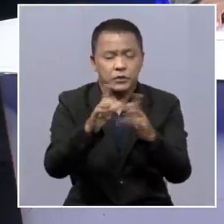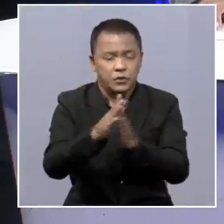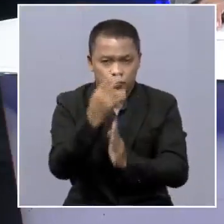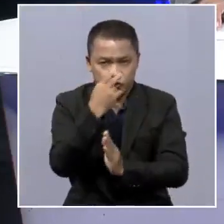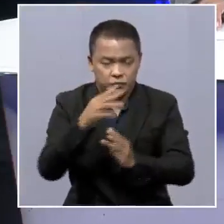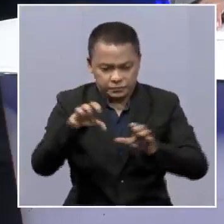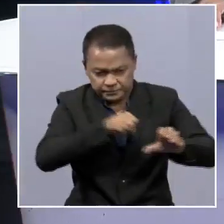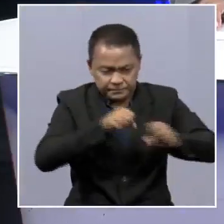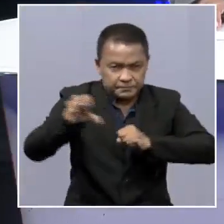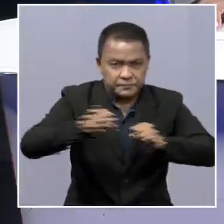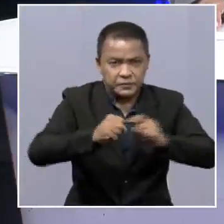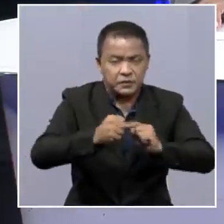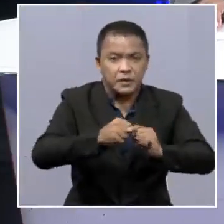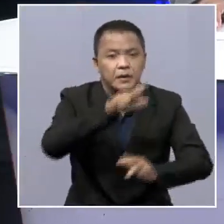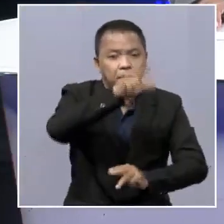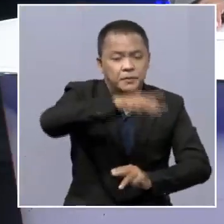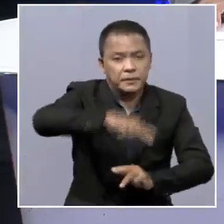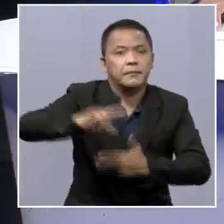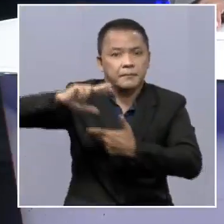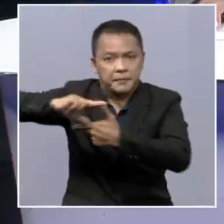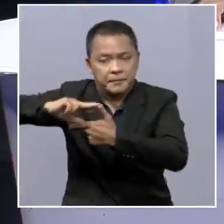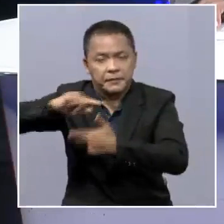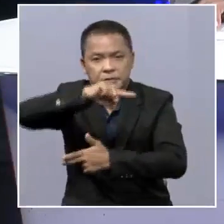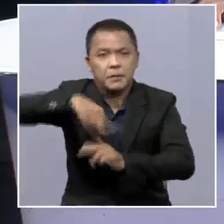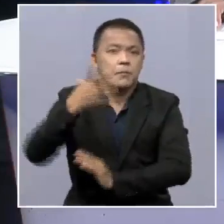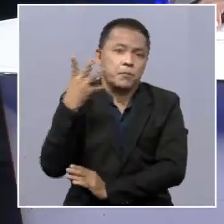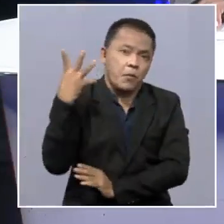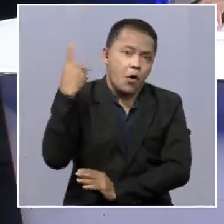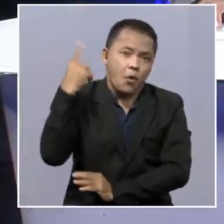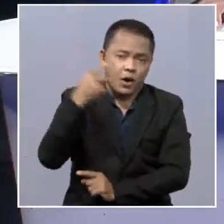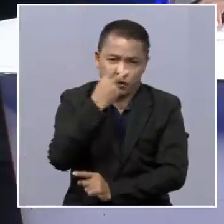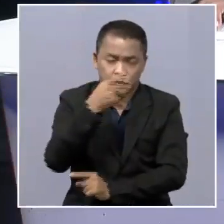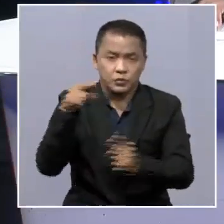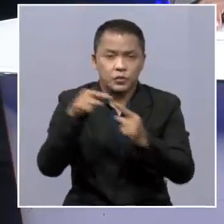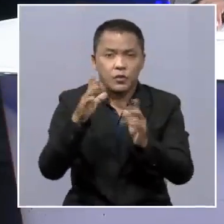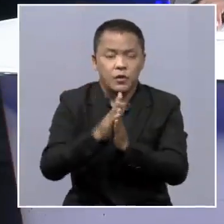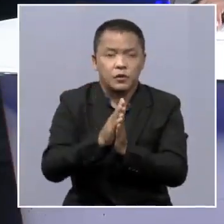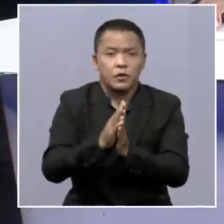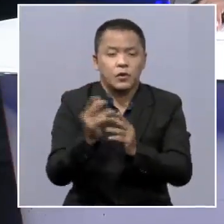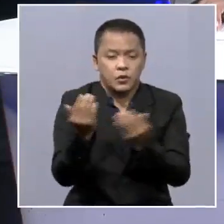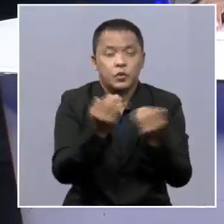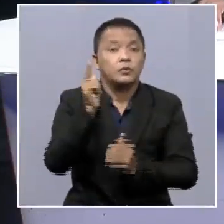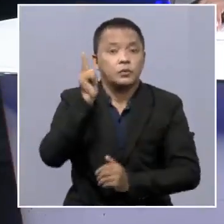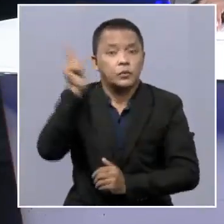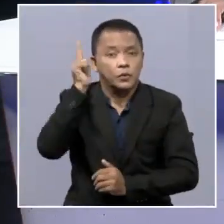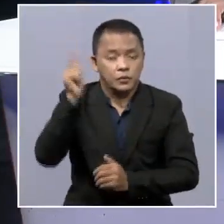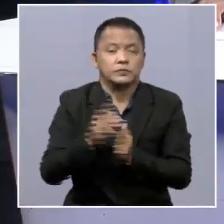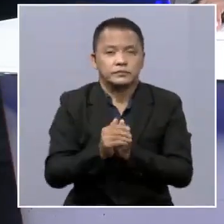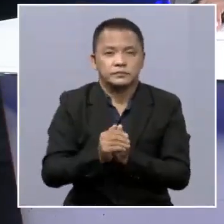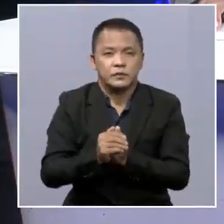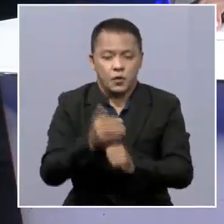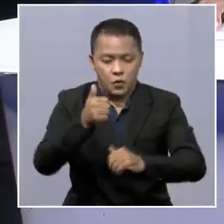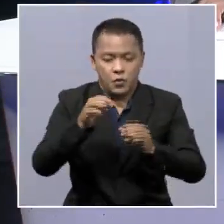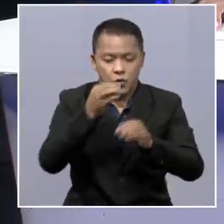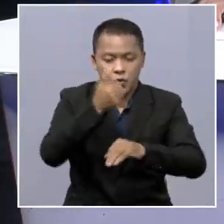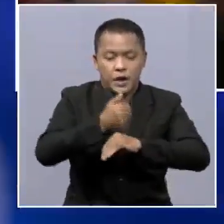ลังช่วงชิงกันระหว่างเพื่อไทยกับพลังประชารัฐ ใช่ครับ คือเมื่อวานนี้คุณผู้ชมเราได้เห็นภาพของคุณอุ๊งอิ๊งอะค่ะแพทองธารชินวัตรนะคะหัวหน้าคร